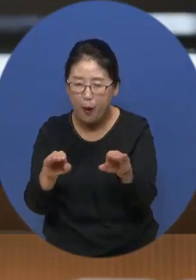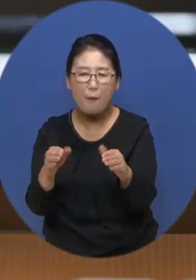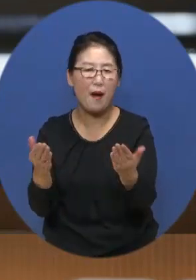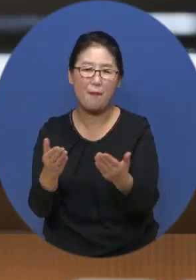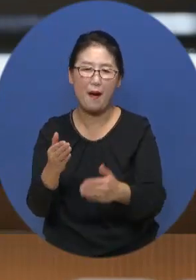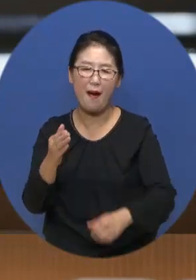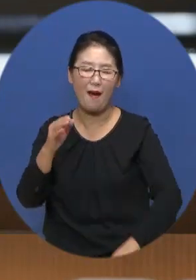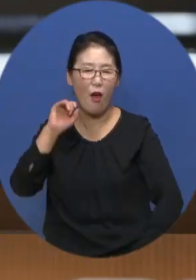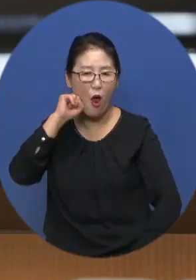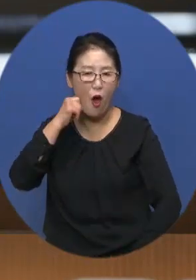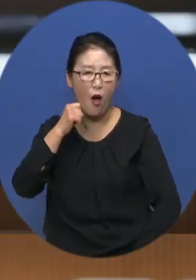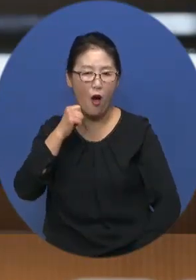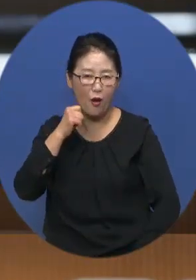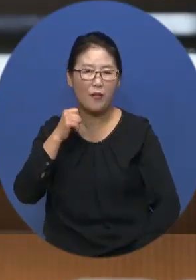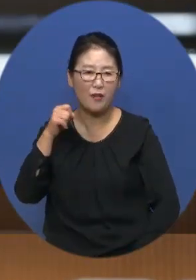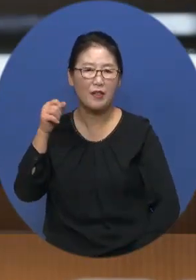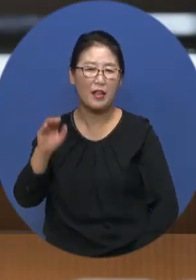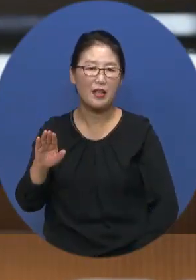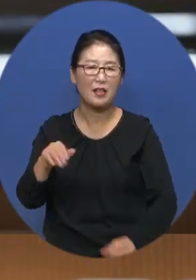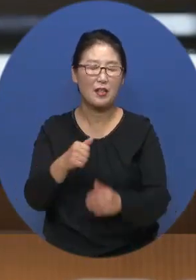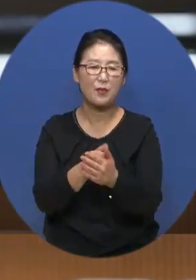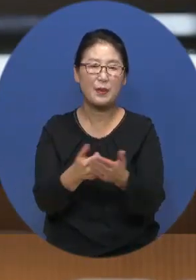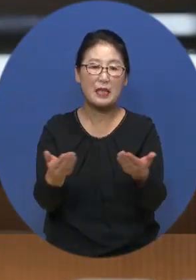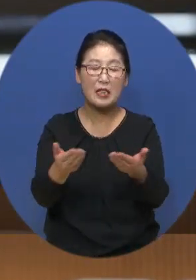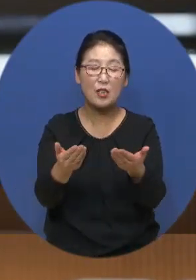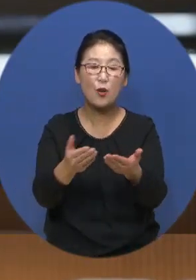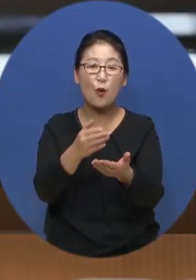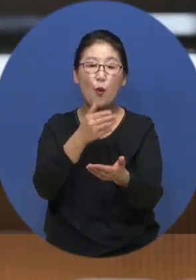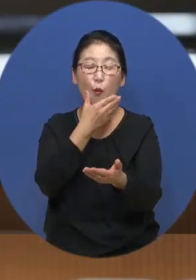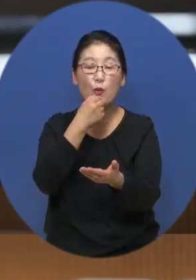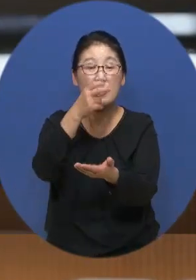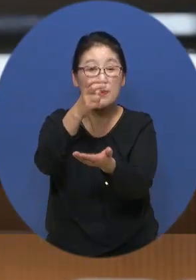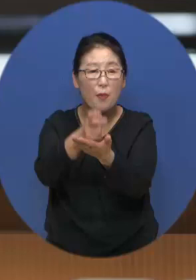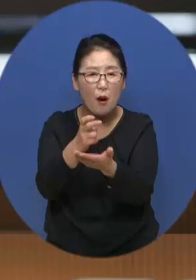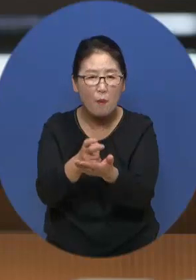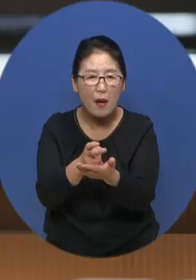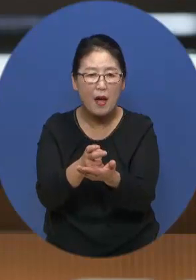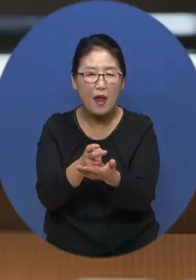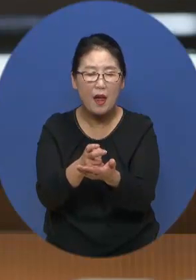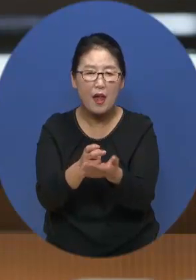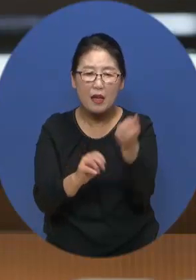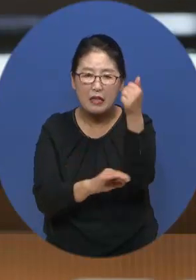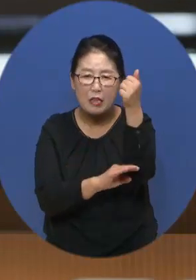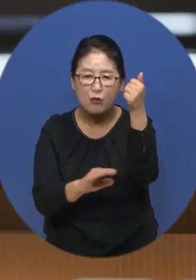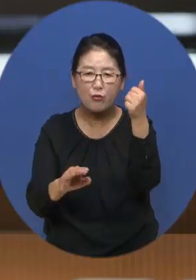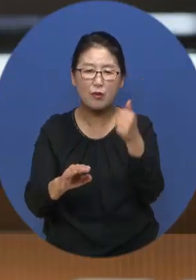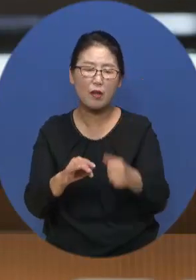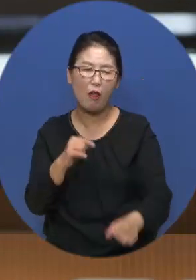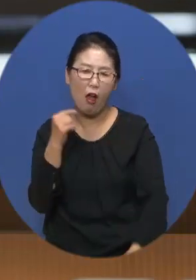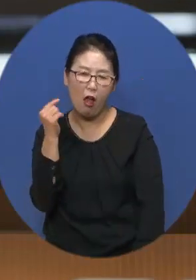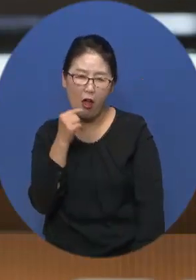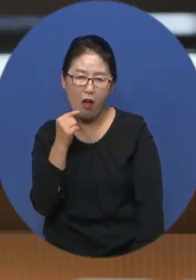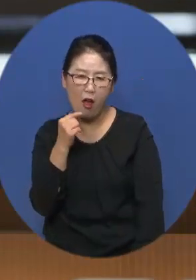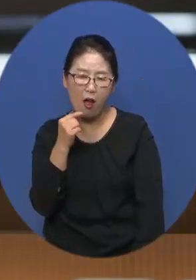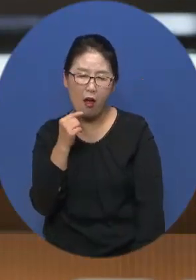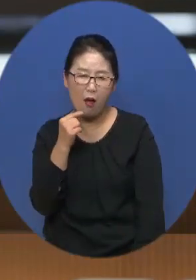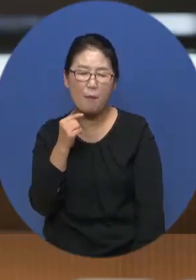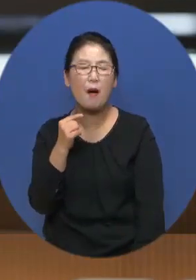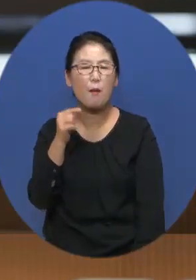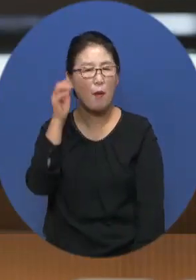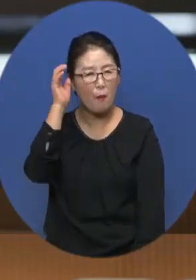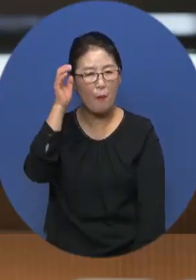것도 요즘 이제 근로복지법으로 기준이 좀 더 까다로워지고 어려워지고 있습니다. 그런